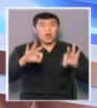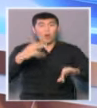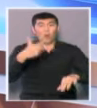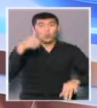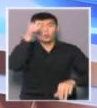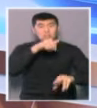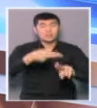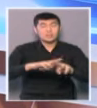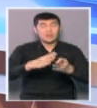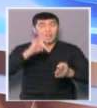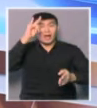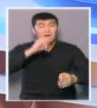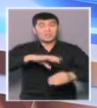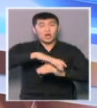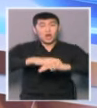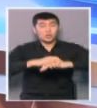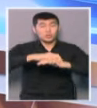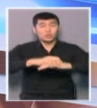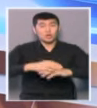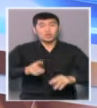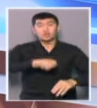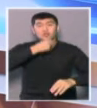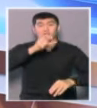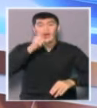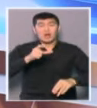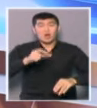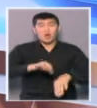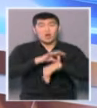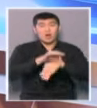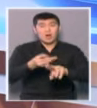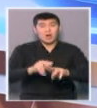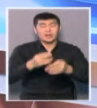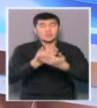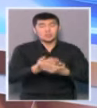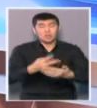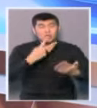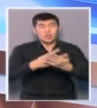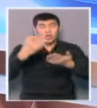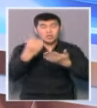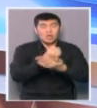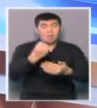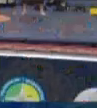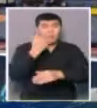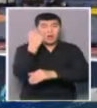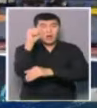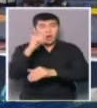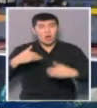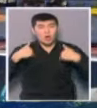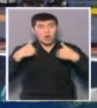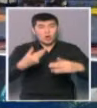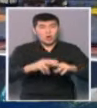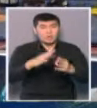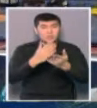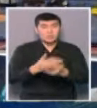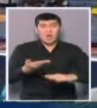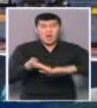30 жылдығы аясында қазақ күресінен ересектер арасында ұйымдастырылған түйе палуан сайысын көріп жеңімпаздарын марапаттады. Сайысқа өңірдің